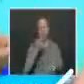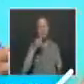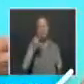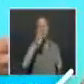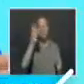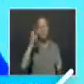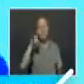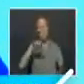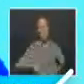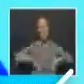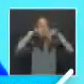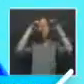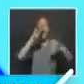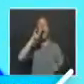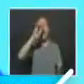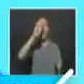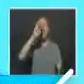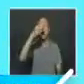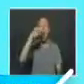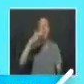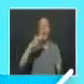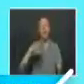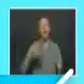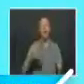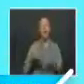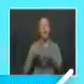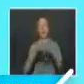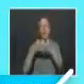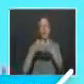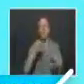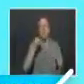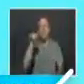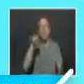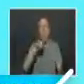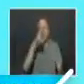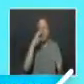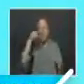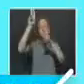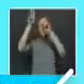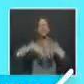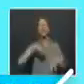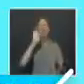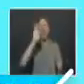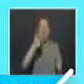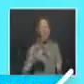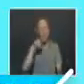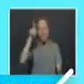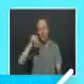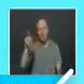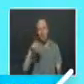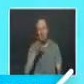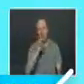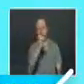נולד גדל ברחביה בארצות הברית. מי הוא בכלל? איך אתם מסתכלים עליו כמשיח שלכם? הבן אדם הזה בז